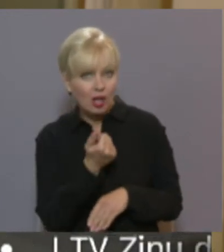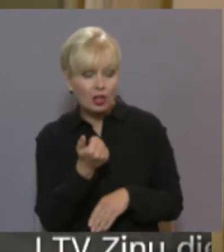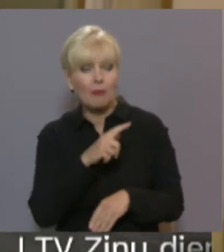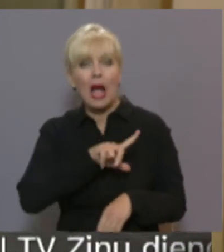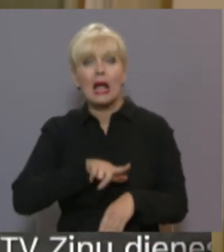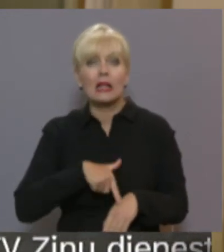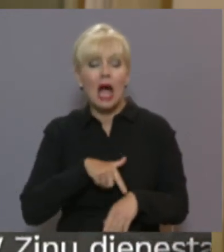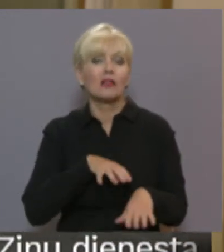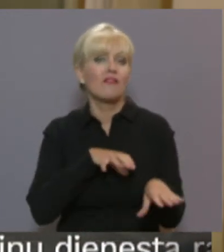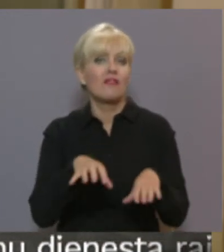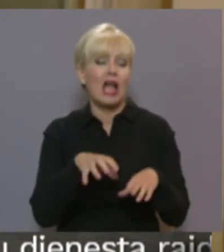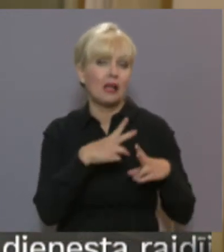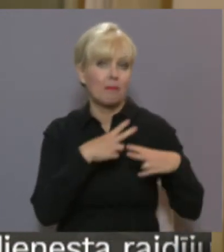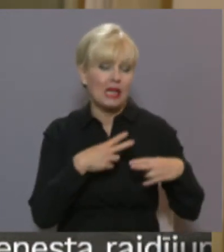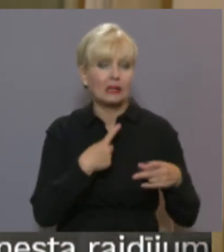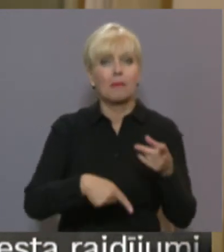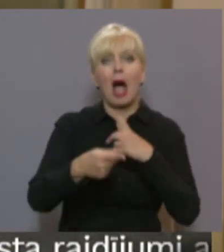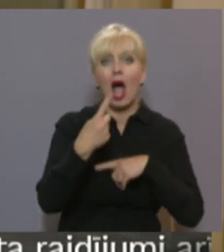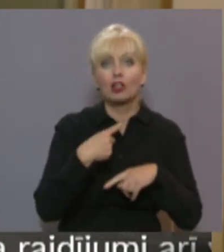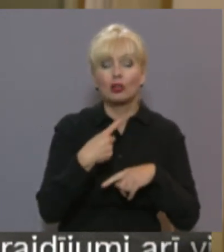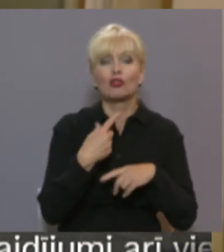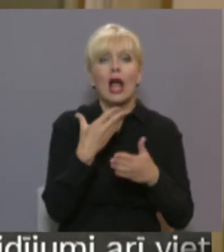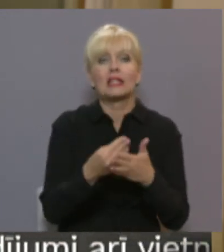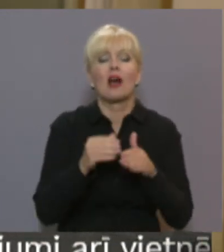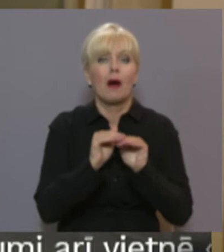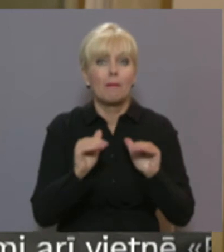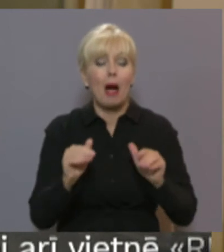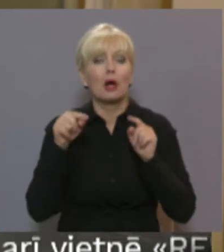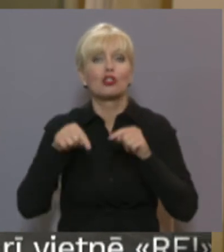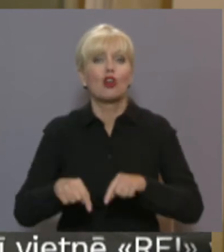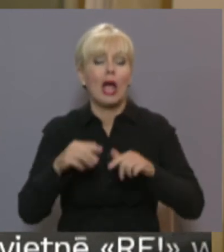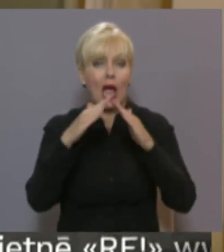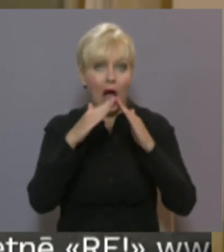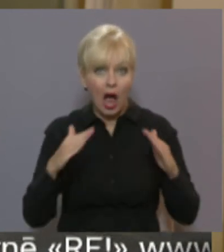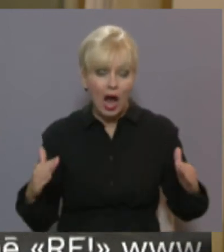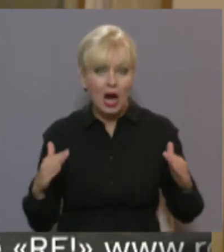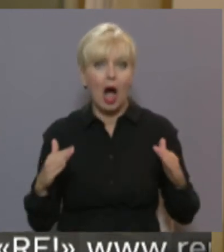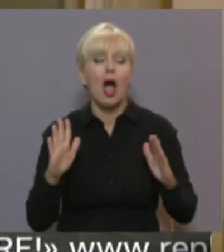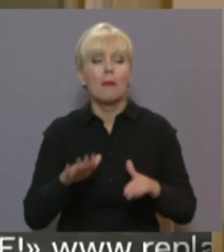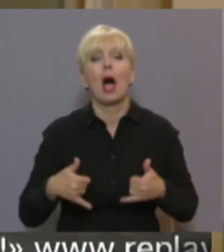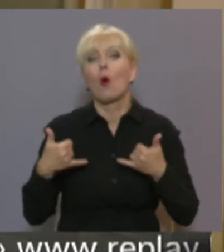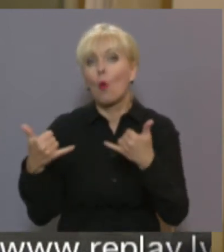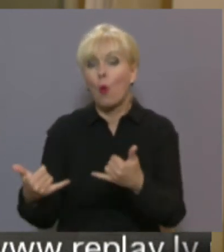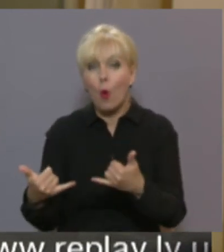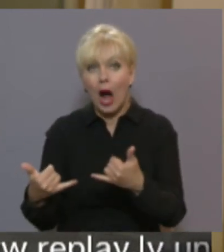Latvijas veterinārārstu biedrība, atgriežamies pie saviem pamatiem šajā ēkā, un par godu